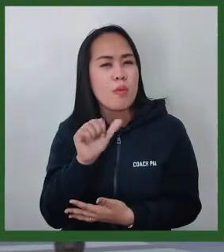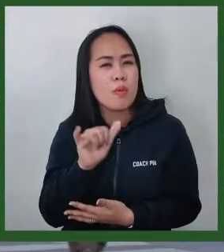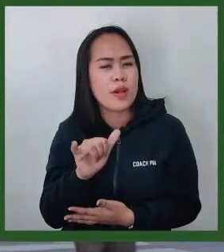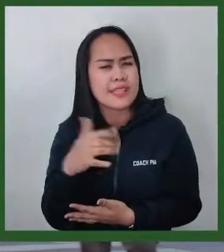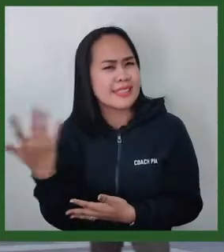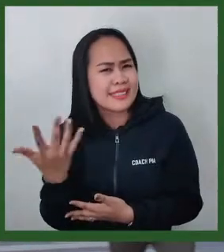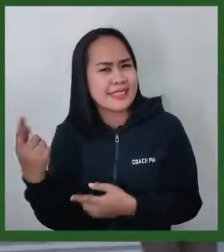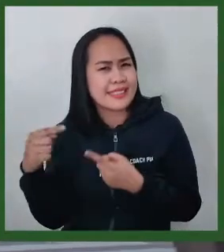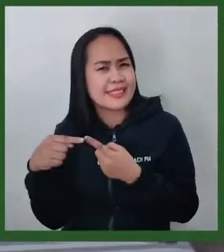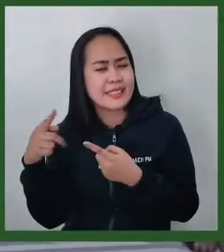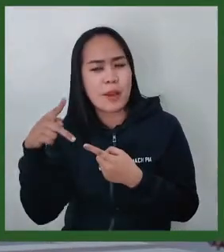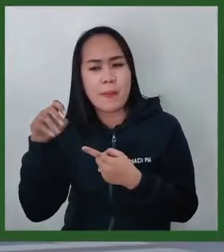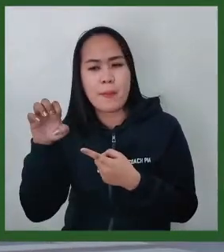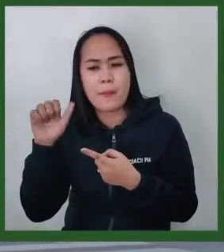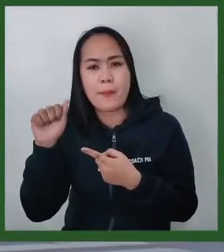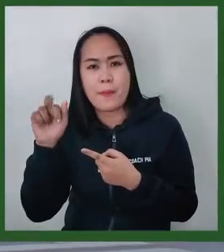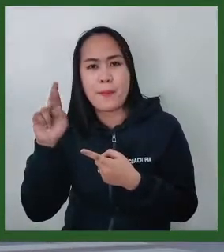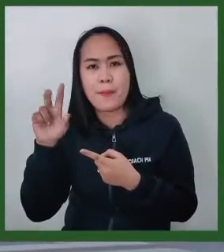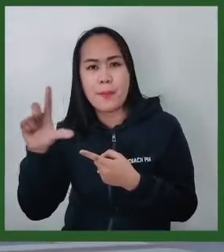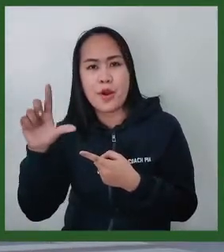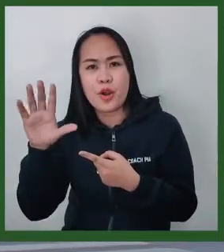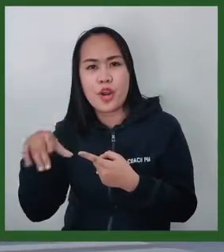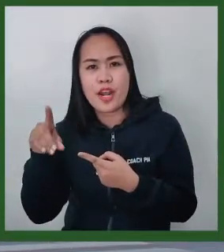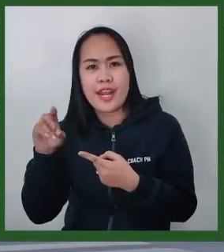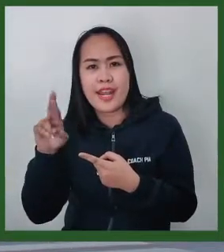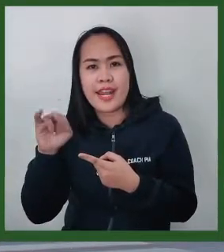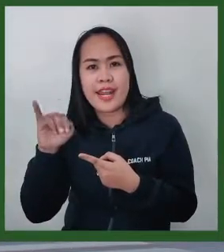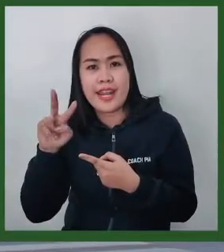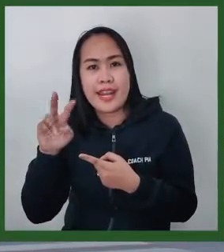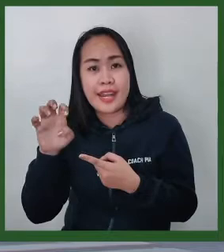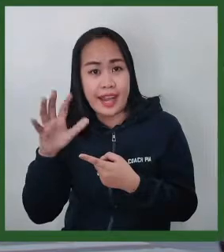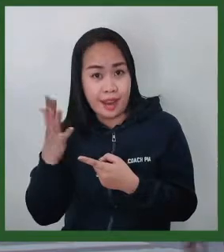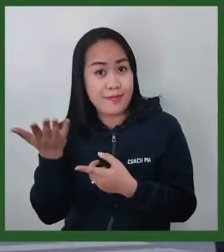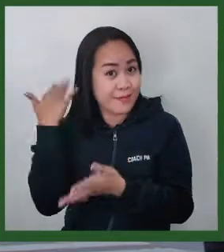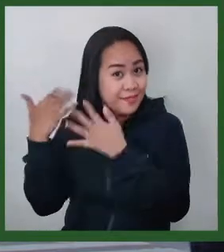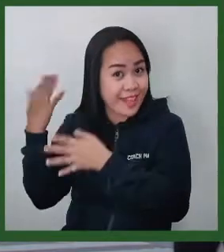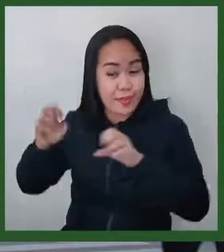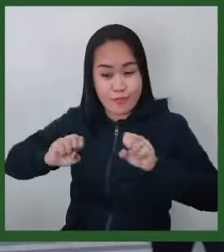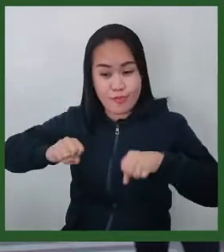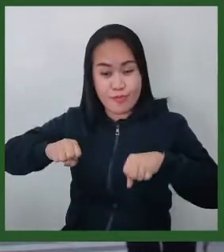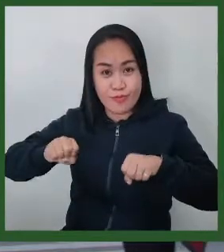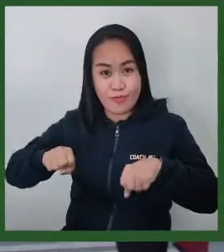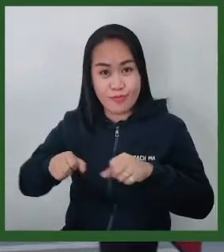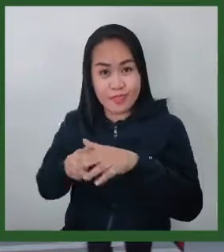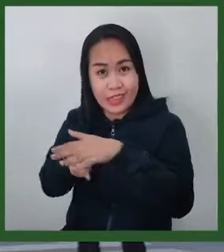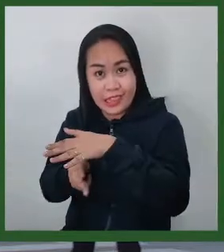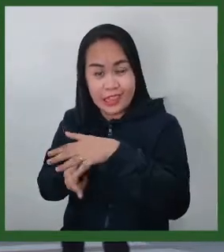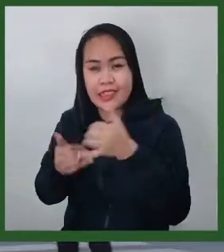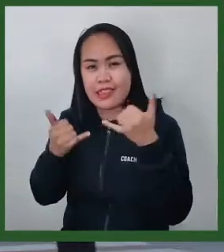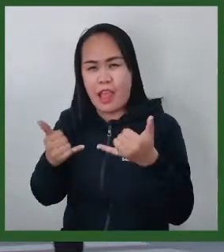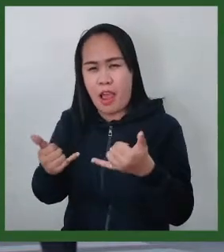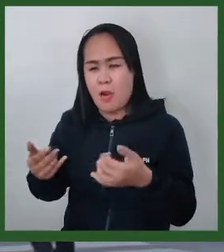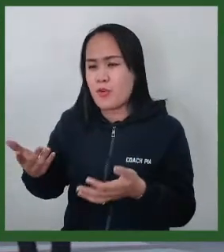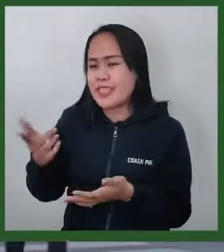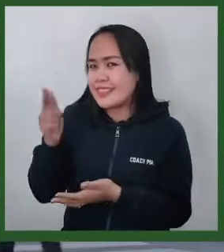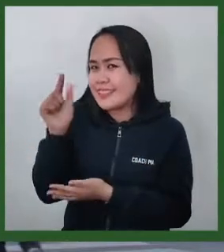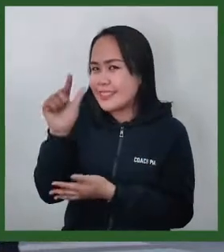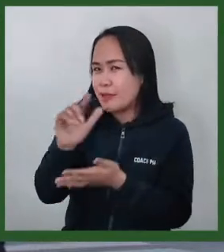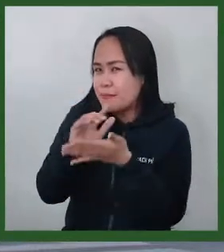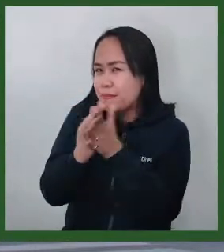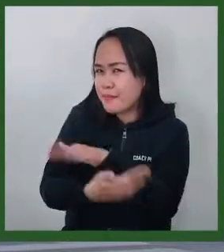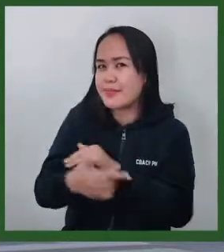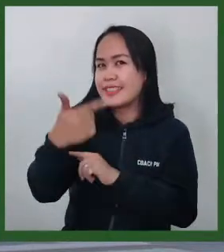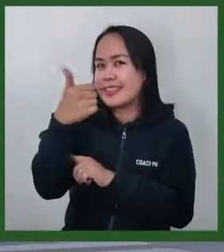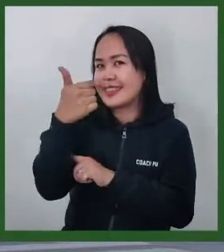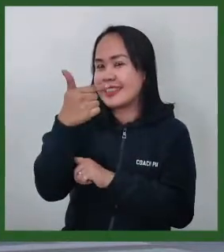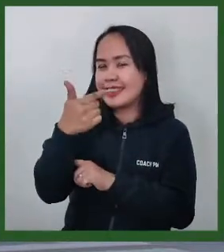ay motorcycle parking lot, na ginawa na natin siya ngayon green walkway. Kaya sabi nga namin sa ating mga kaibigan mula sa The